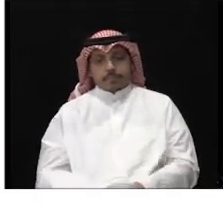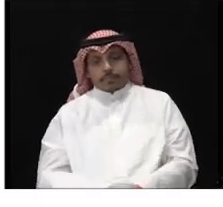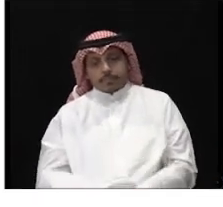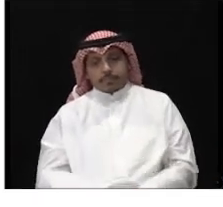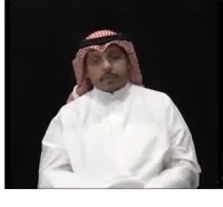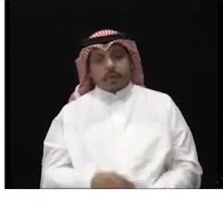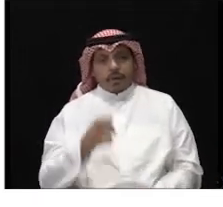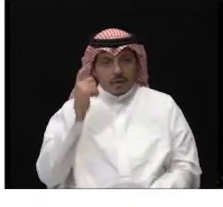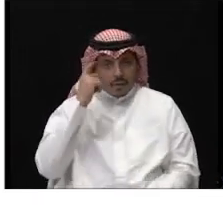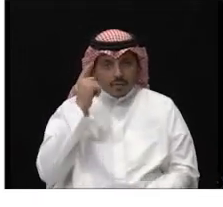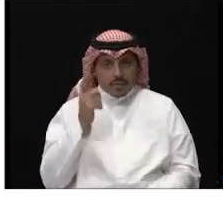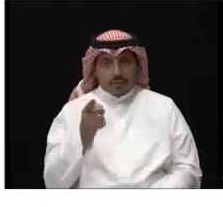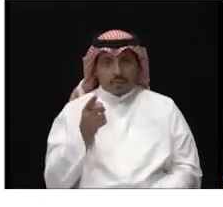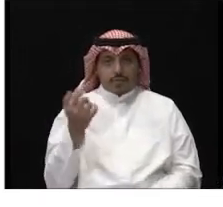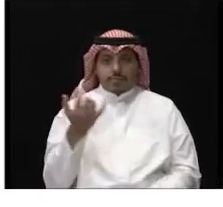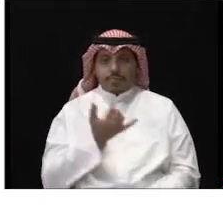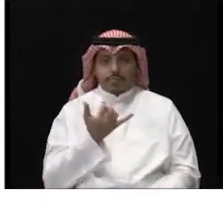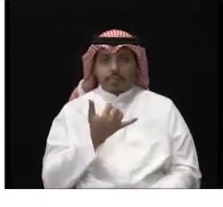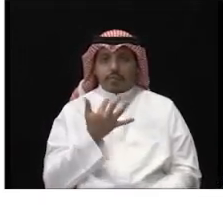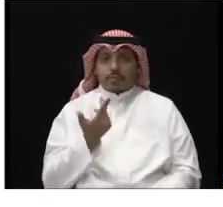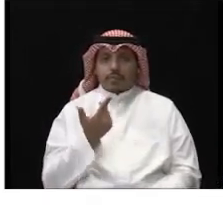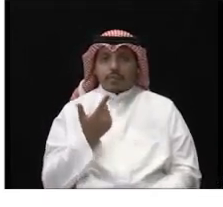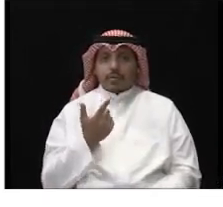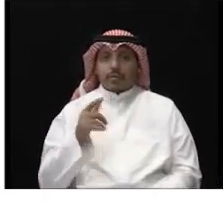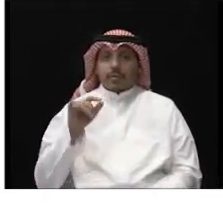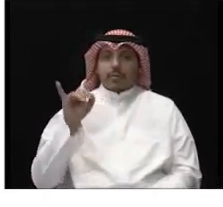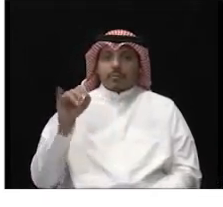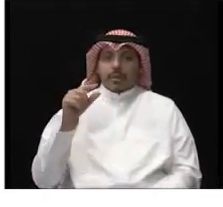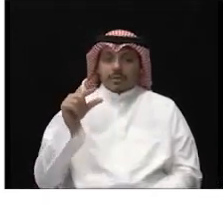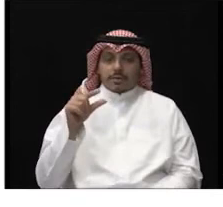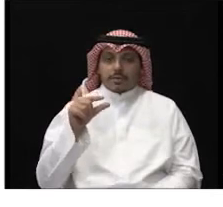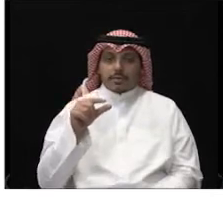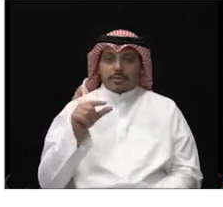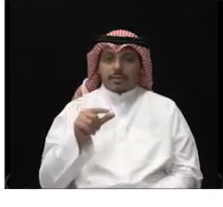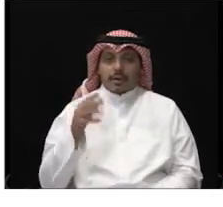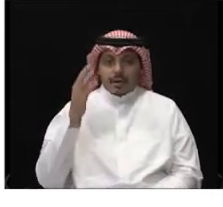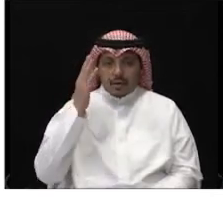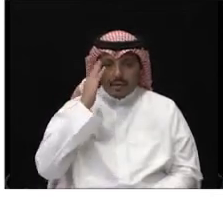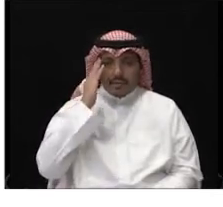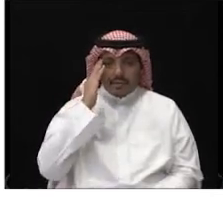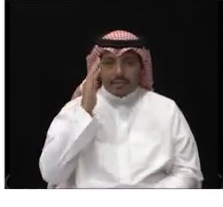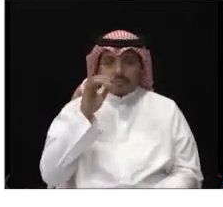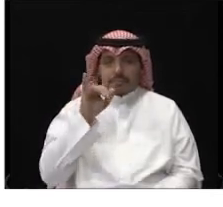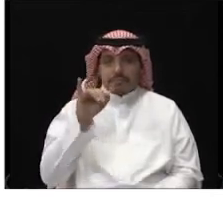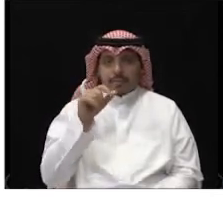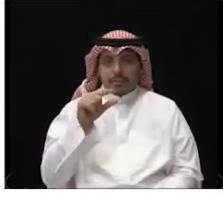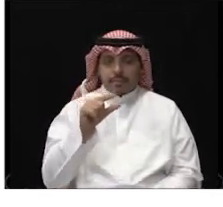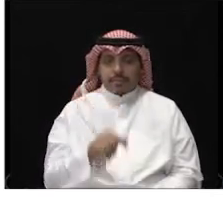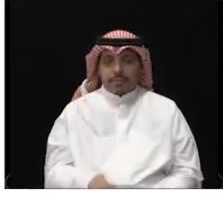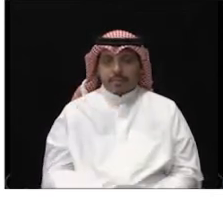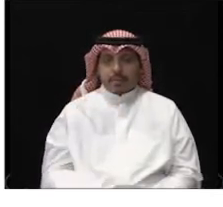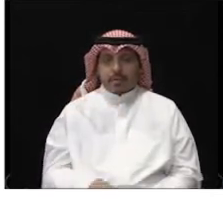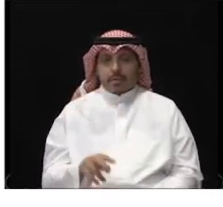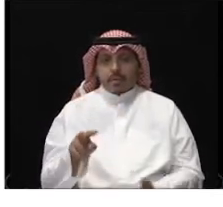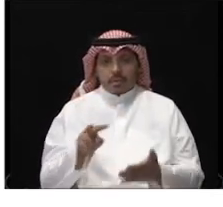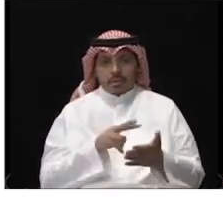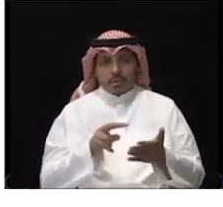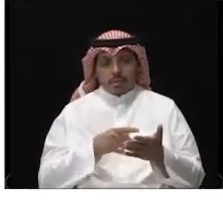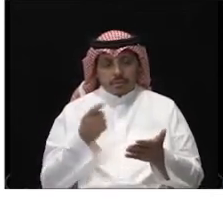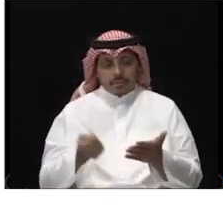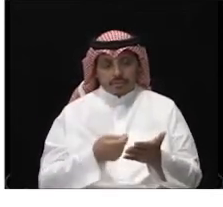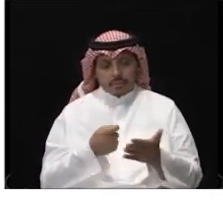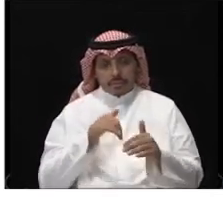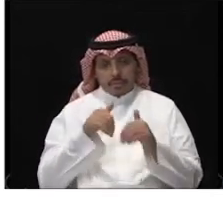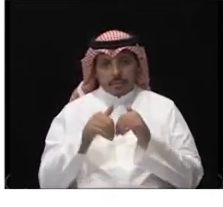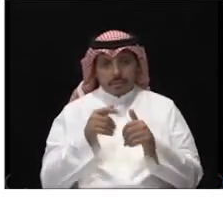عرفتم أهمية المد ومعرفة المد، لماذا؟ حتى نكتب ونقرأ بشكل صحيح،